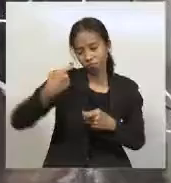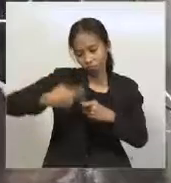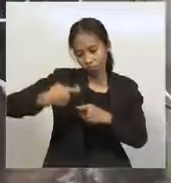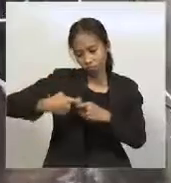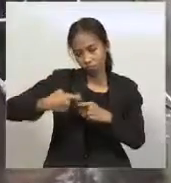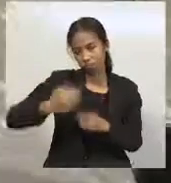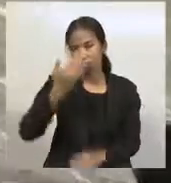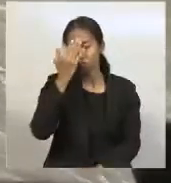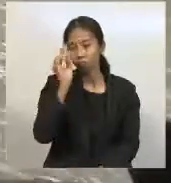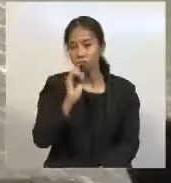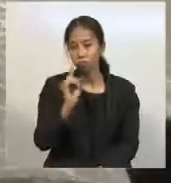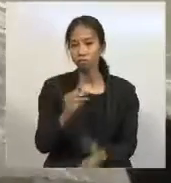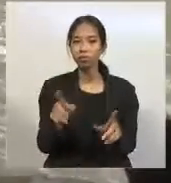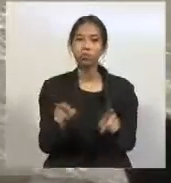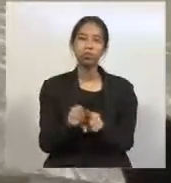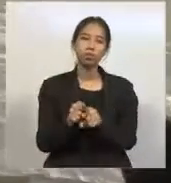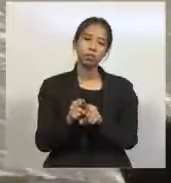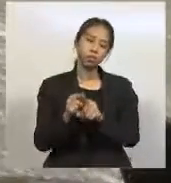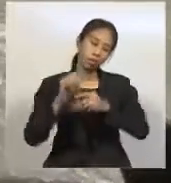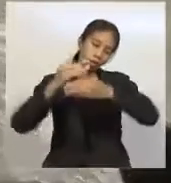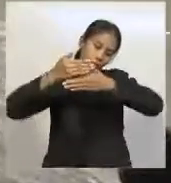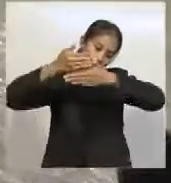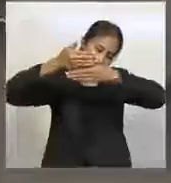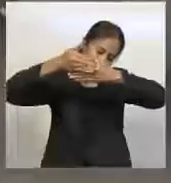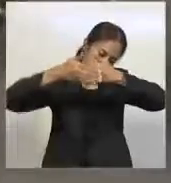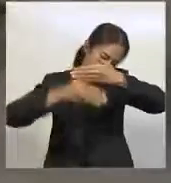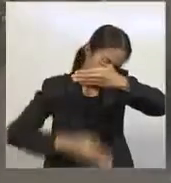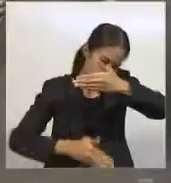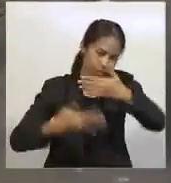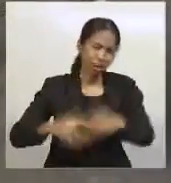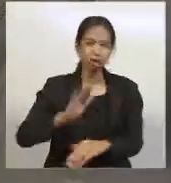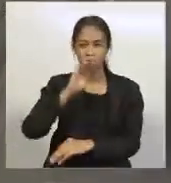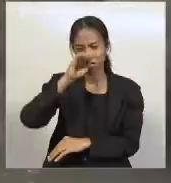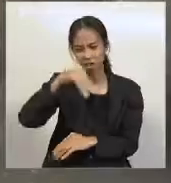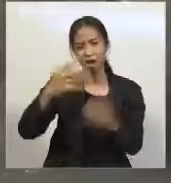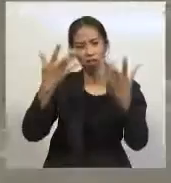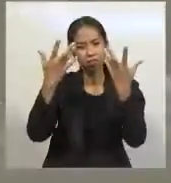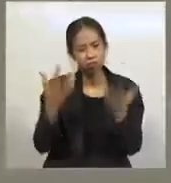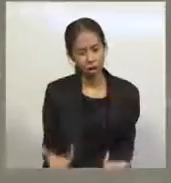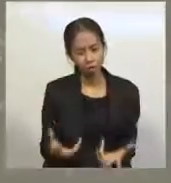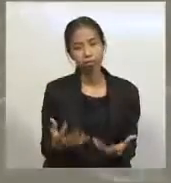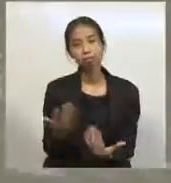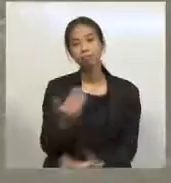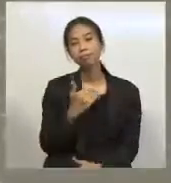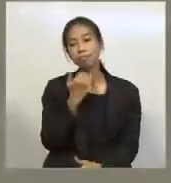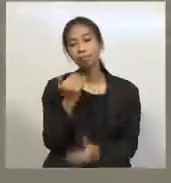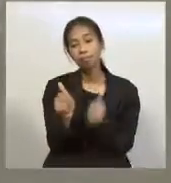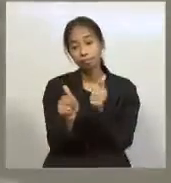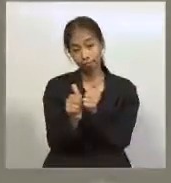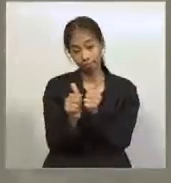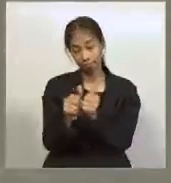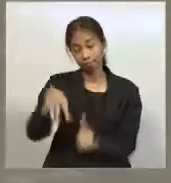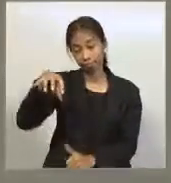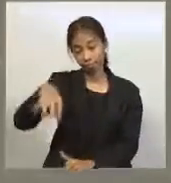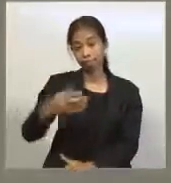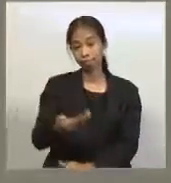เดียวนะคะเพราะว่า1เนี่ยด้วยลักษณะของเหวที่ลึก2ช้างก็มีน้ำหนักเยอะมากด้วยนะคะฟังเสียงท่านรองอธิบดีกรมอุทยานแห่งชาติกันสักห